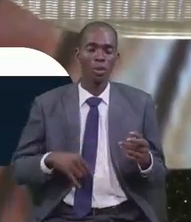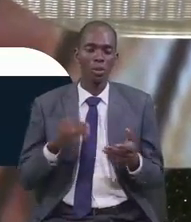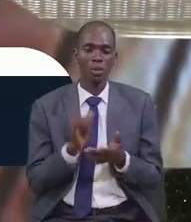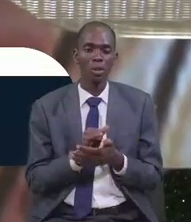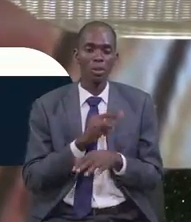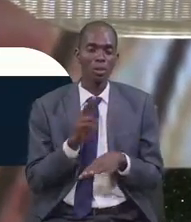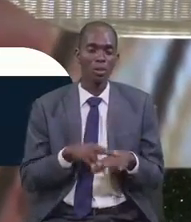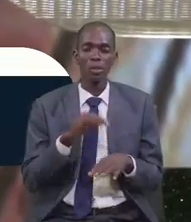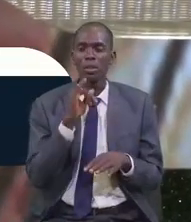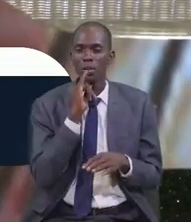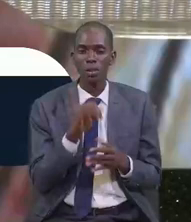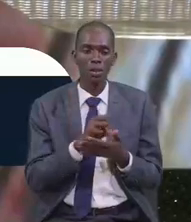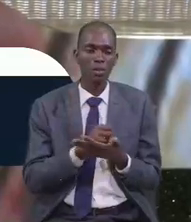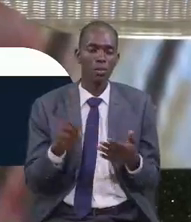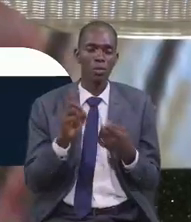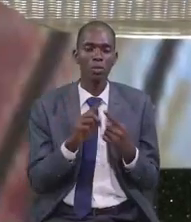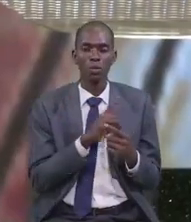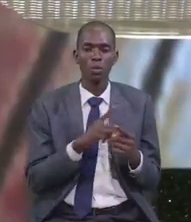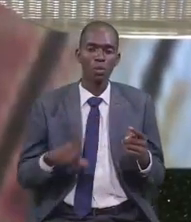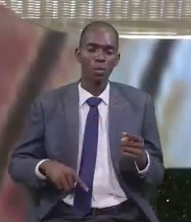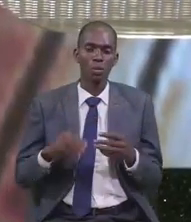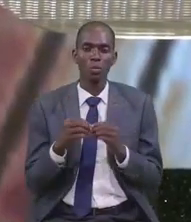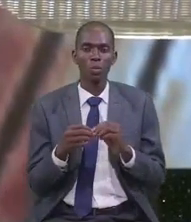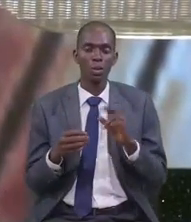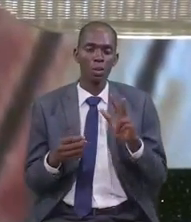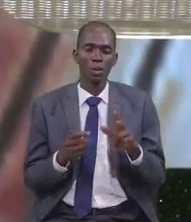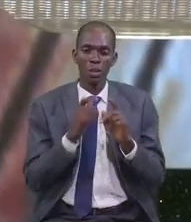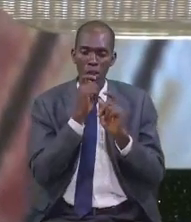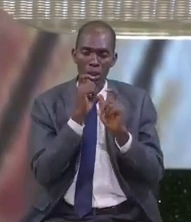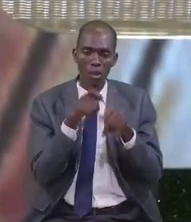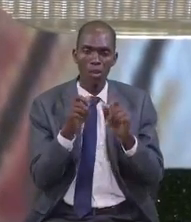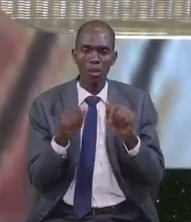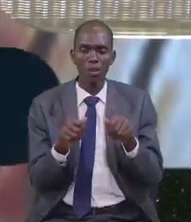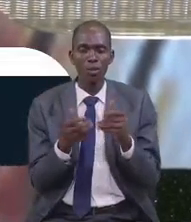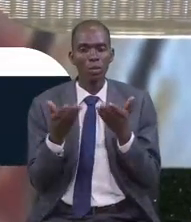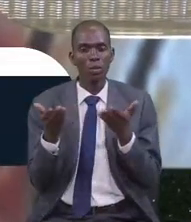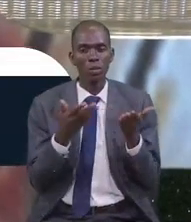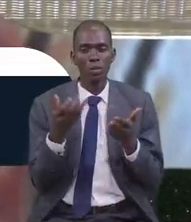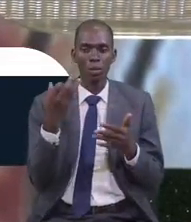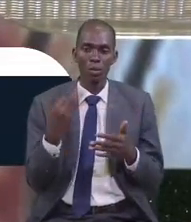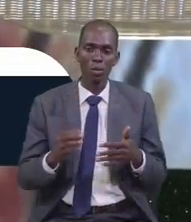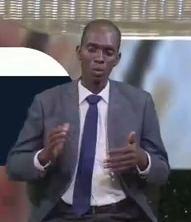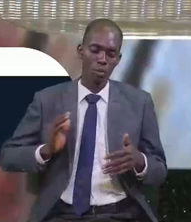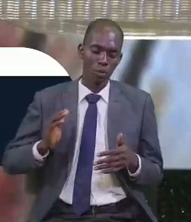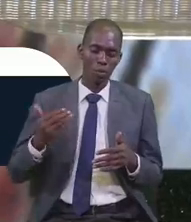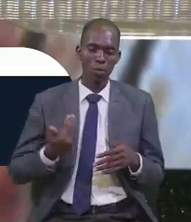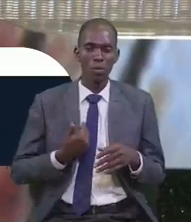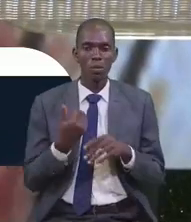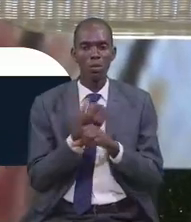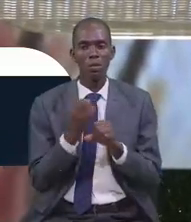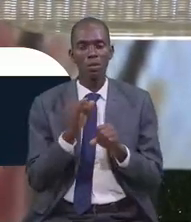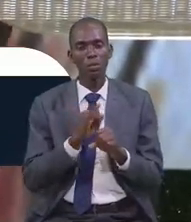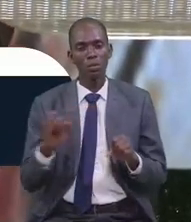au Seigneur. Troisième partie, le service récompensé des Nazaréens qui gagnent les